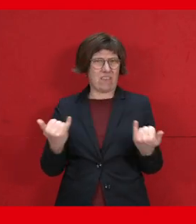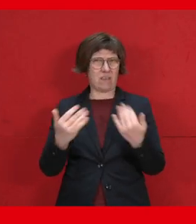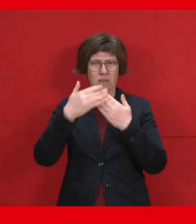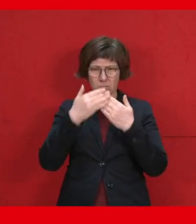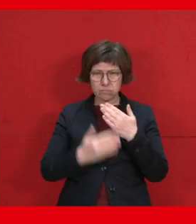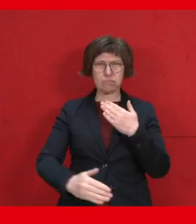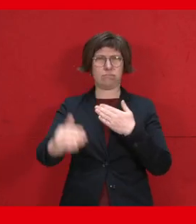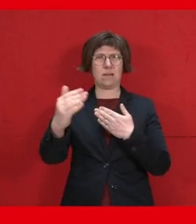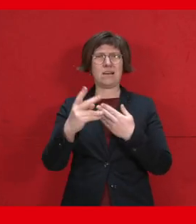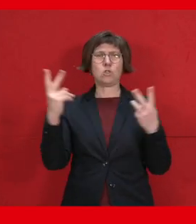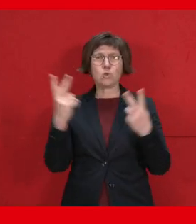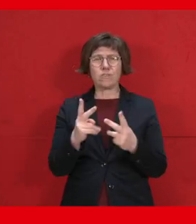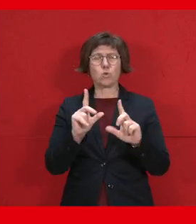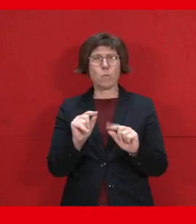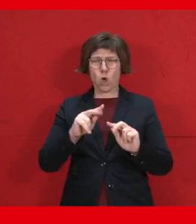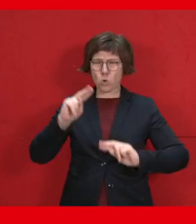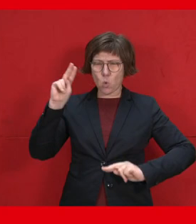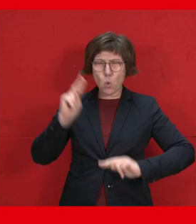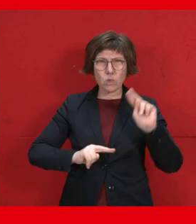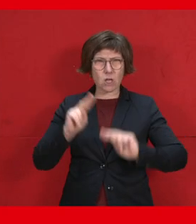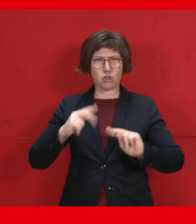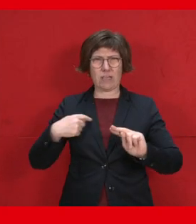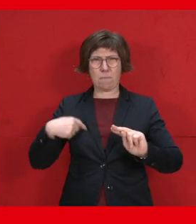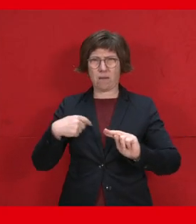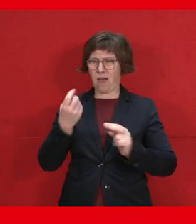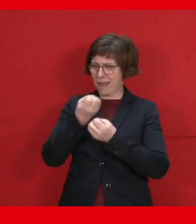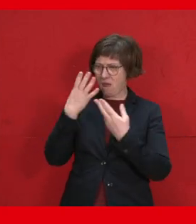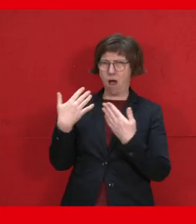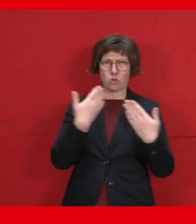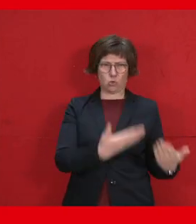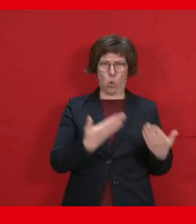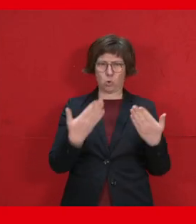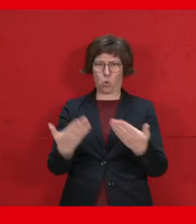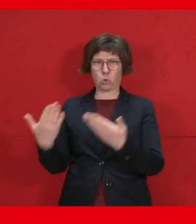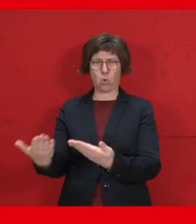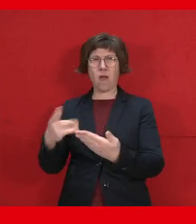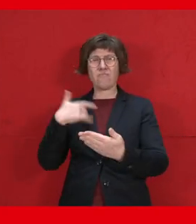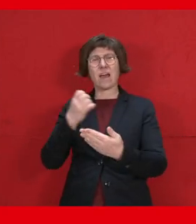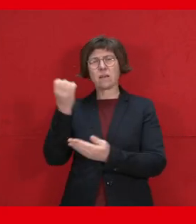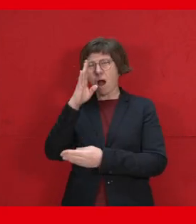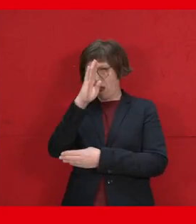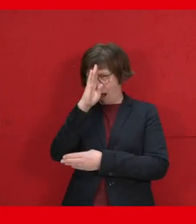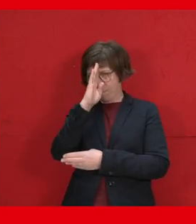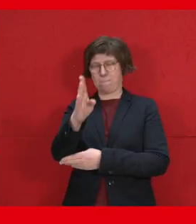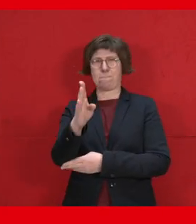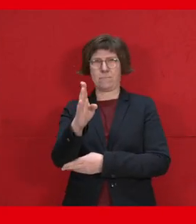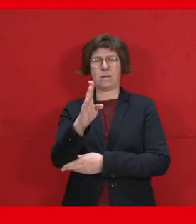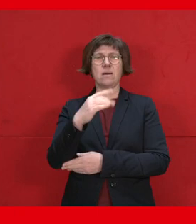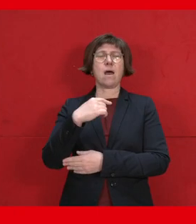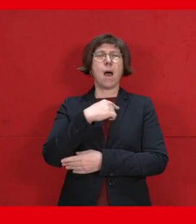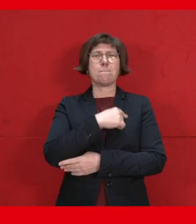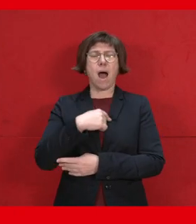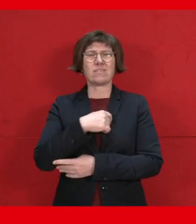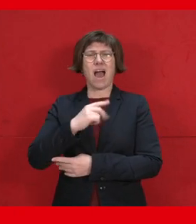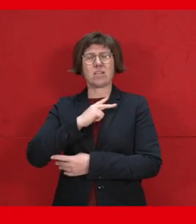das wird auch bedeuten, dass die Unterschiede zwischen den Parteien klar werden. Wir haben einen klaren Kurs als Partei, die für